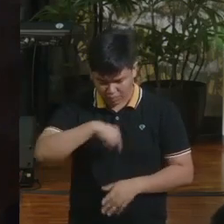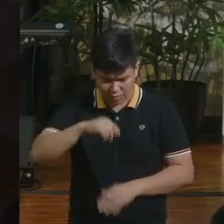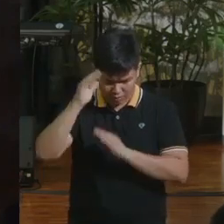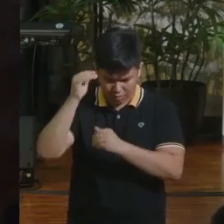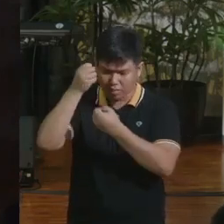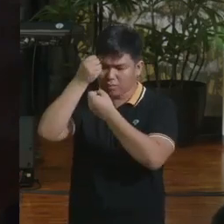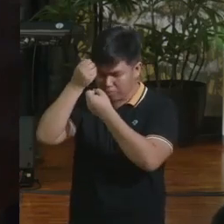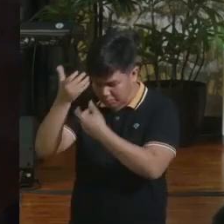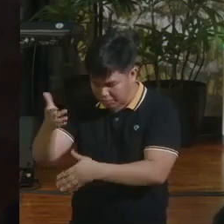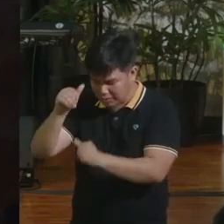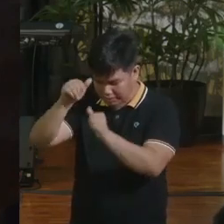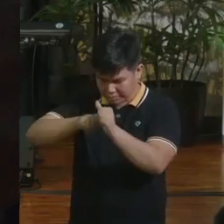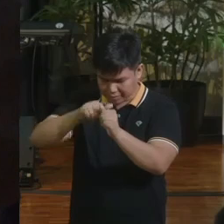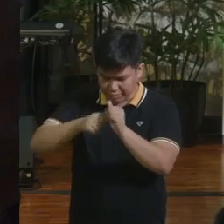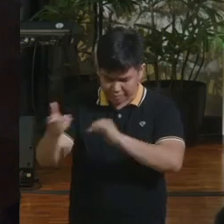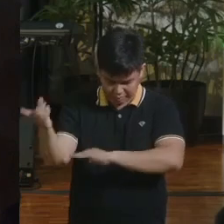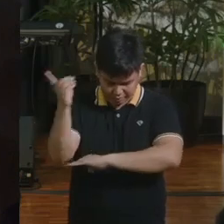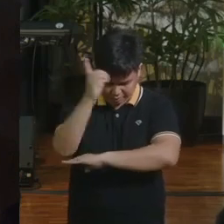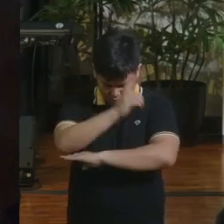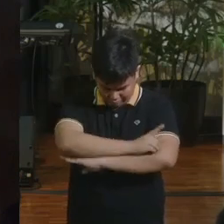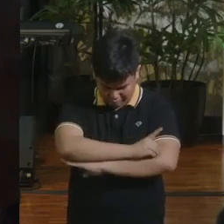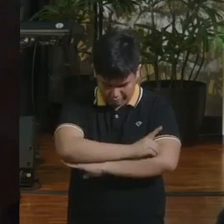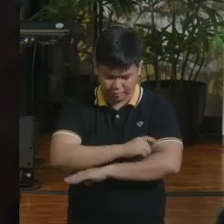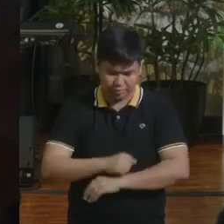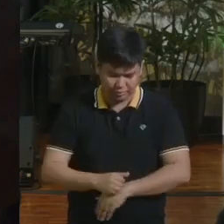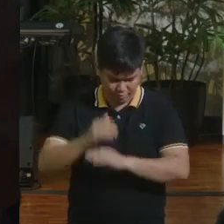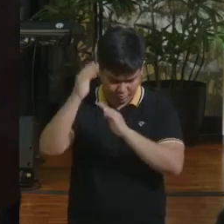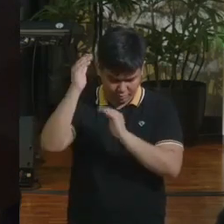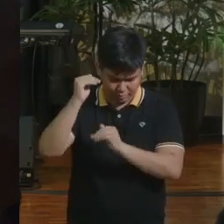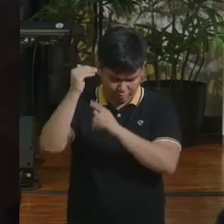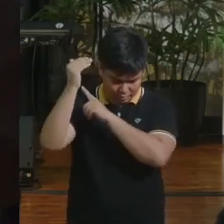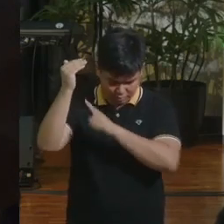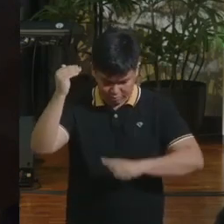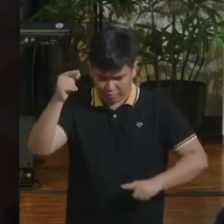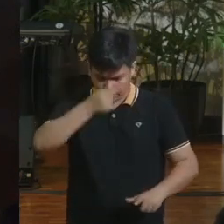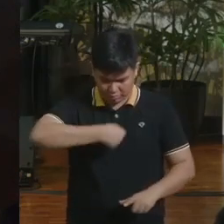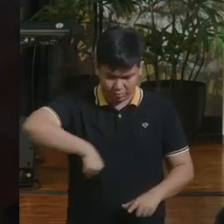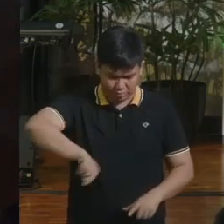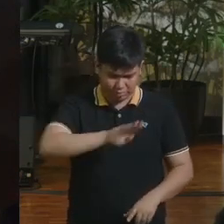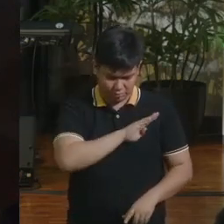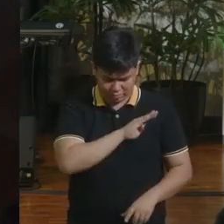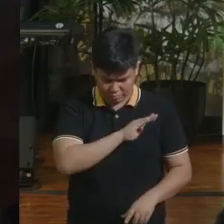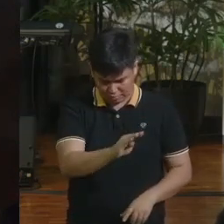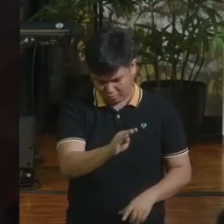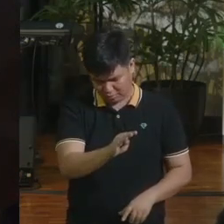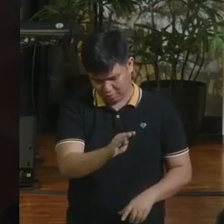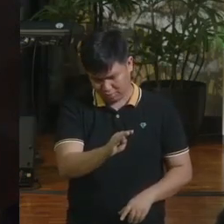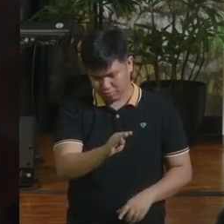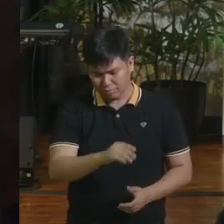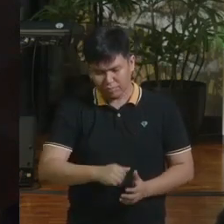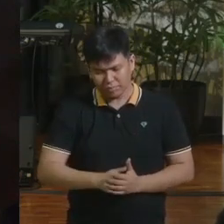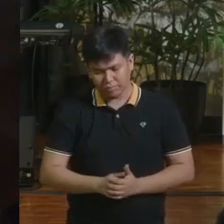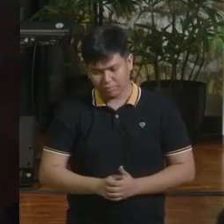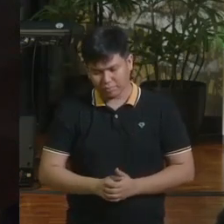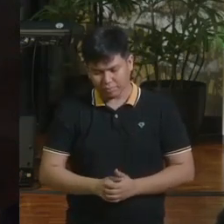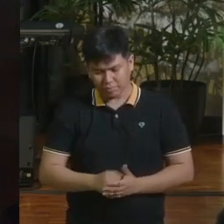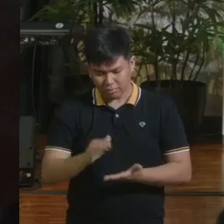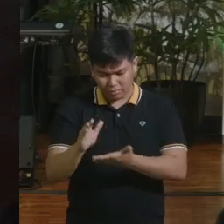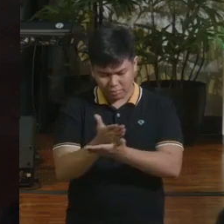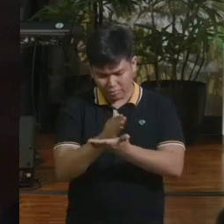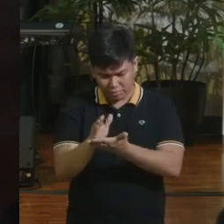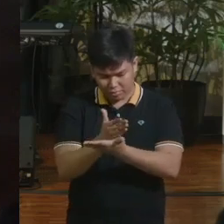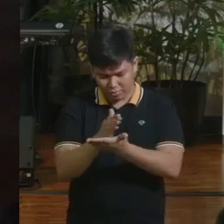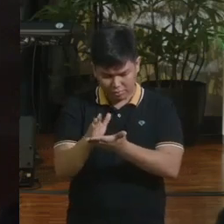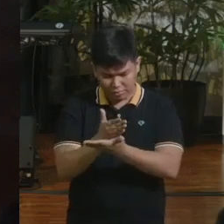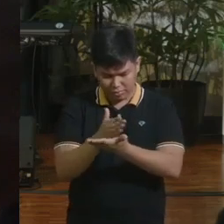masunod sa aming pang-araw-araw na buhay. Nawa, Panginoon, magkaroon kami ng tapang na